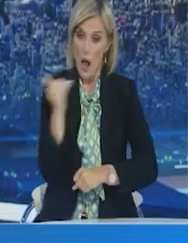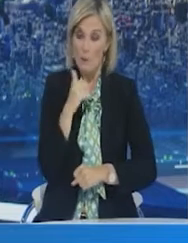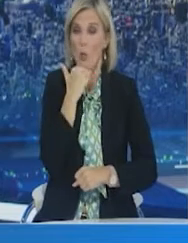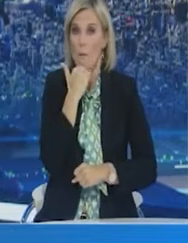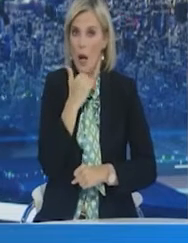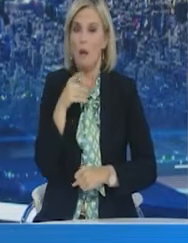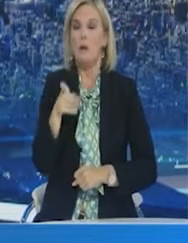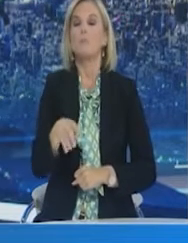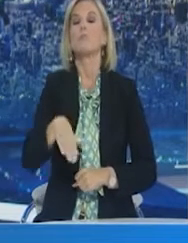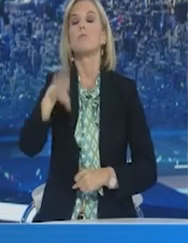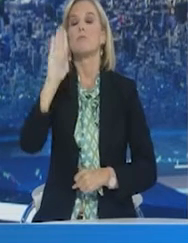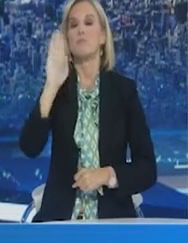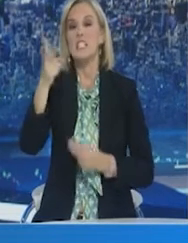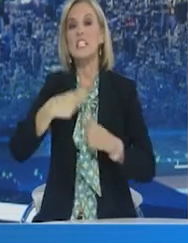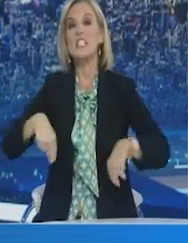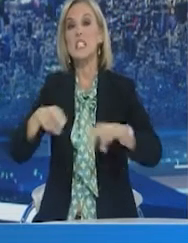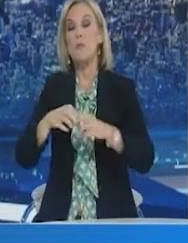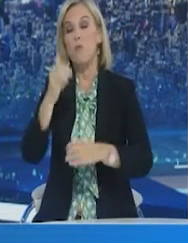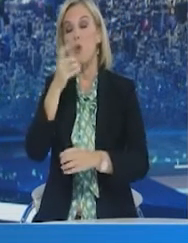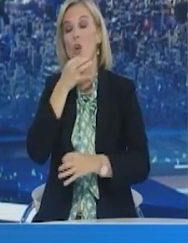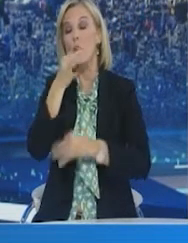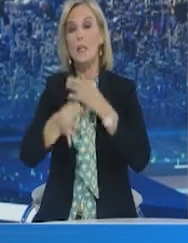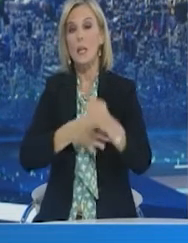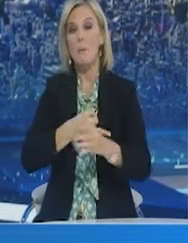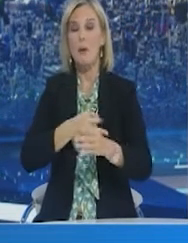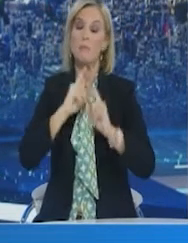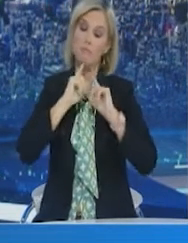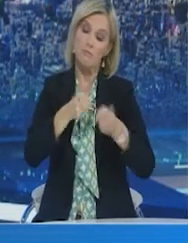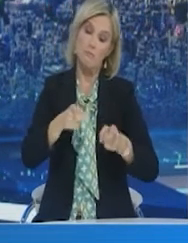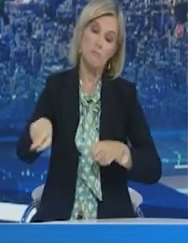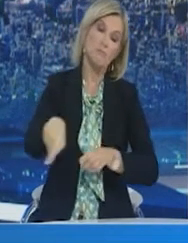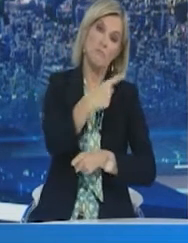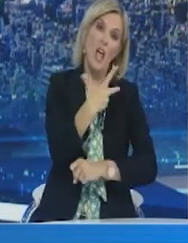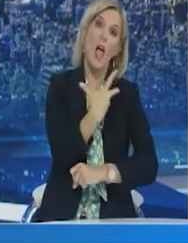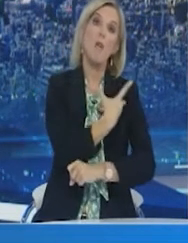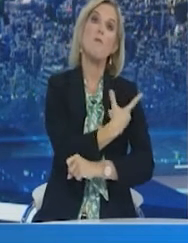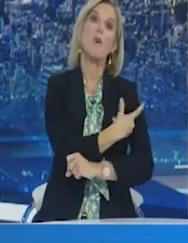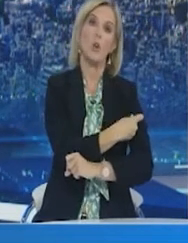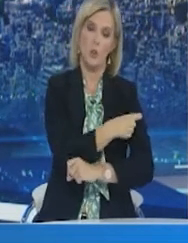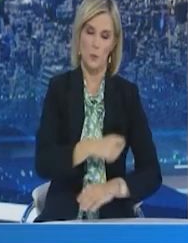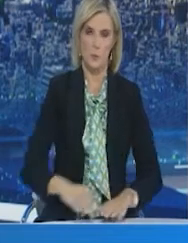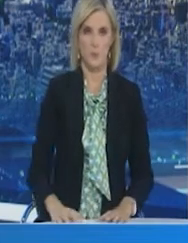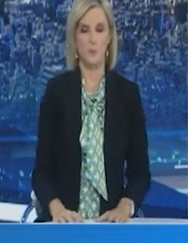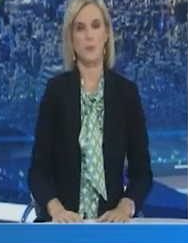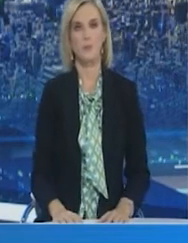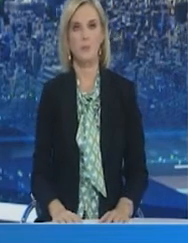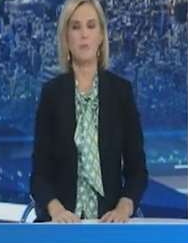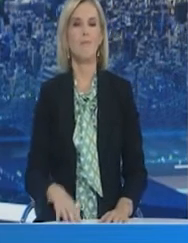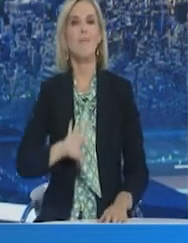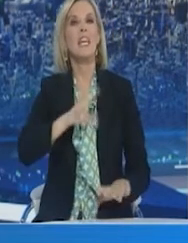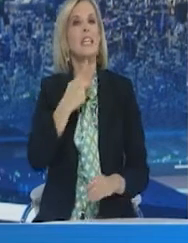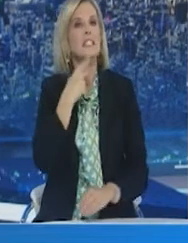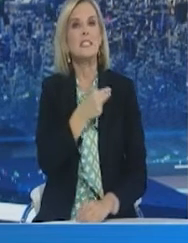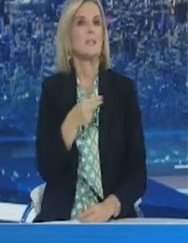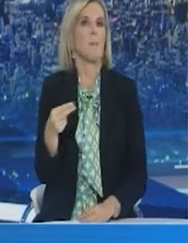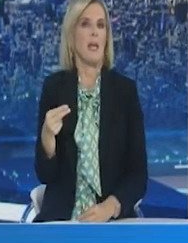εξής. Το μέτρο της υποχρεωτικότητας απευθύνεται σε αυτούς που είναι επιφορτισμένοι με τη φροντίδα των